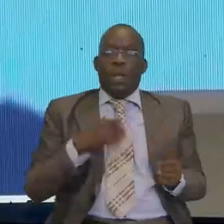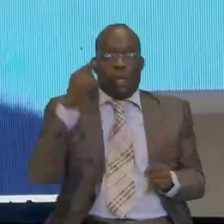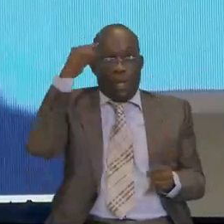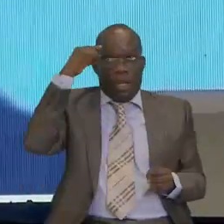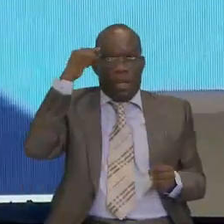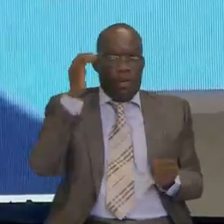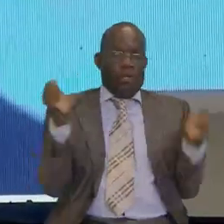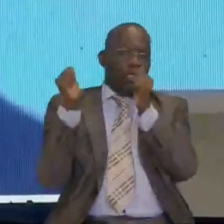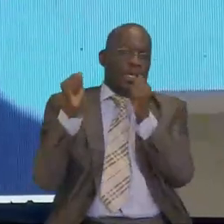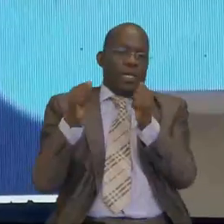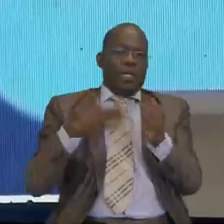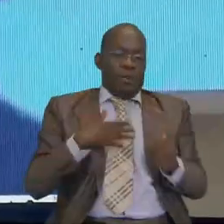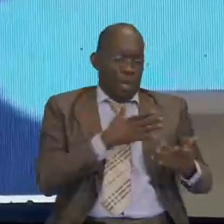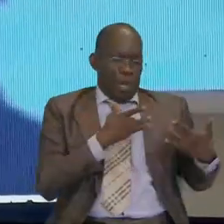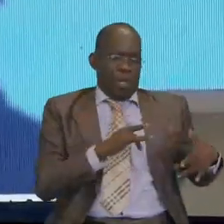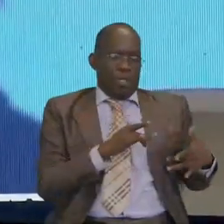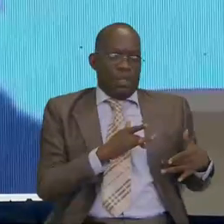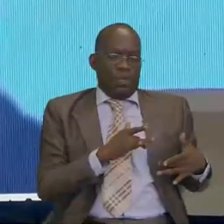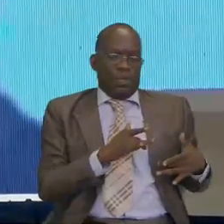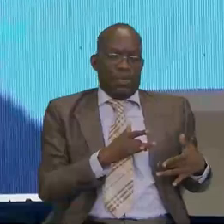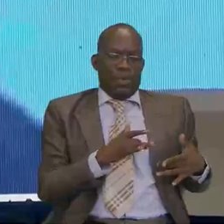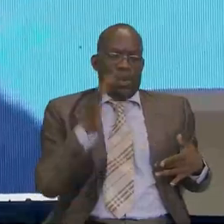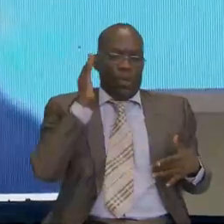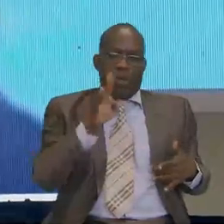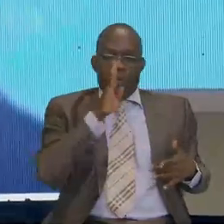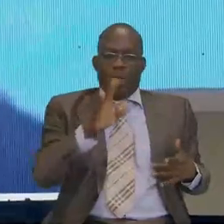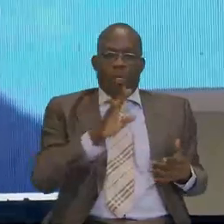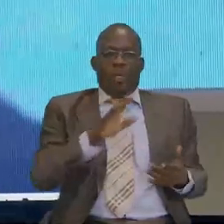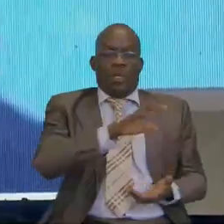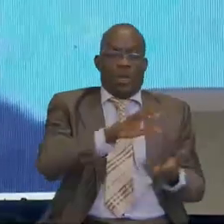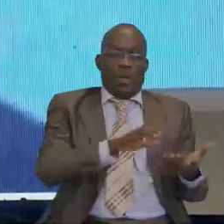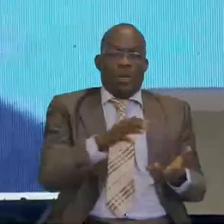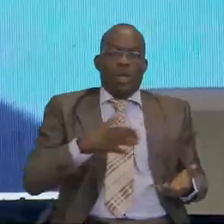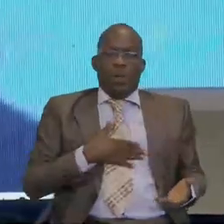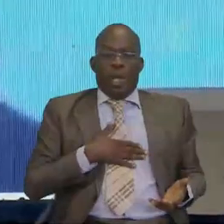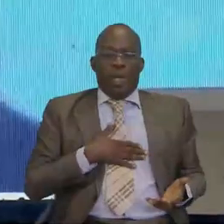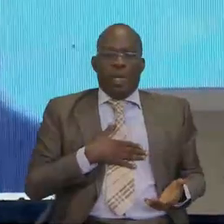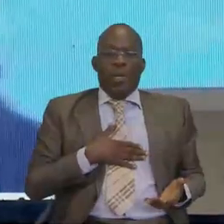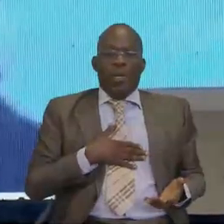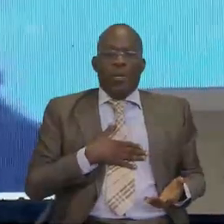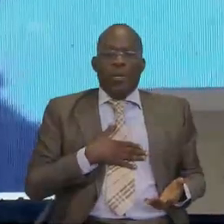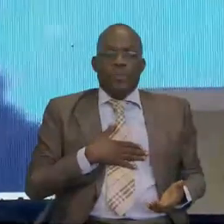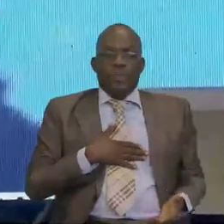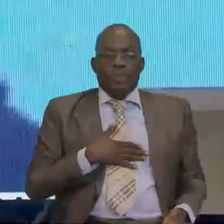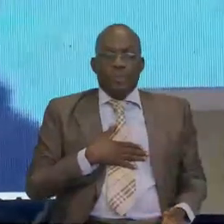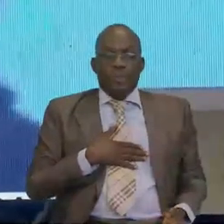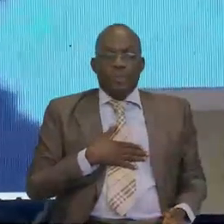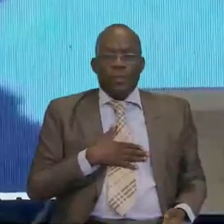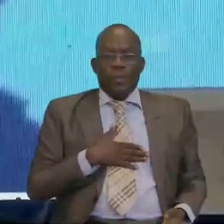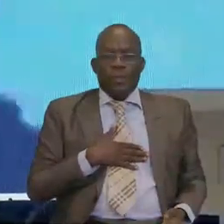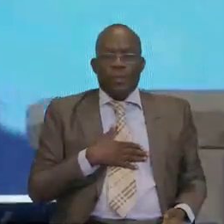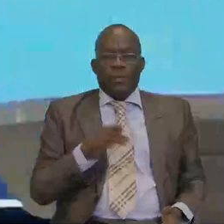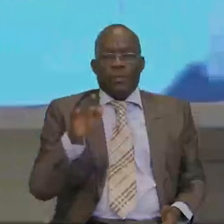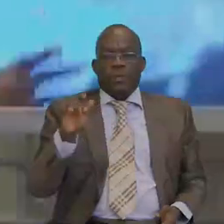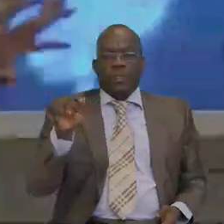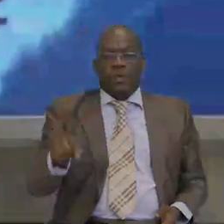trembler. Mon cœur sera incontrôlable. Mes pieds seront incontrôlables. Quand j'aurai